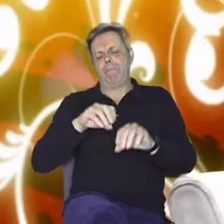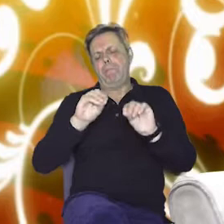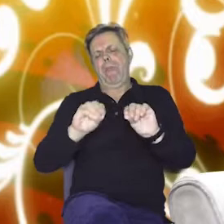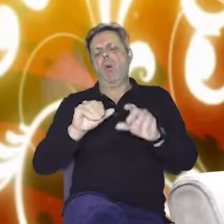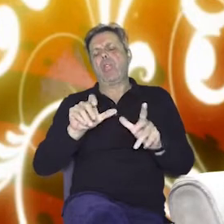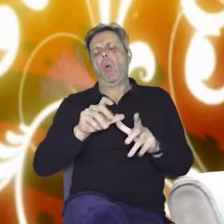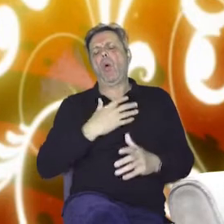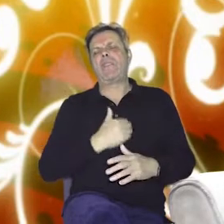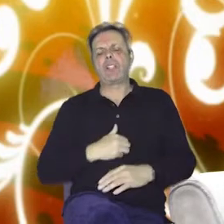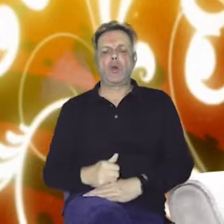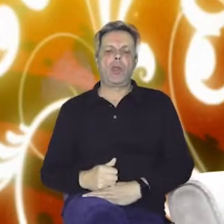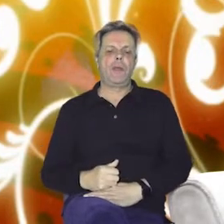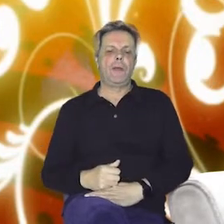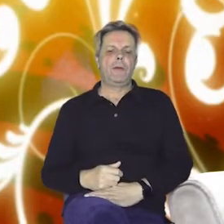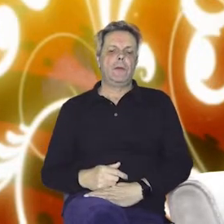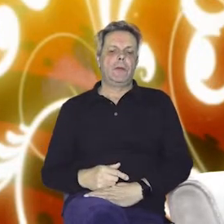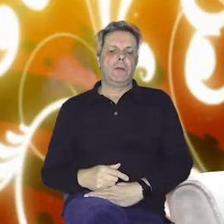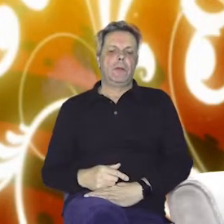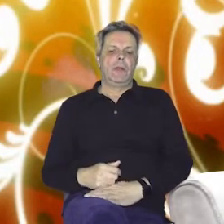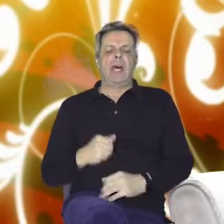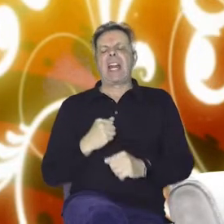jer tu je samo, radio je samo tu,